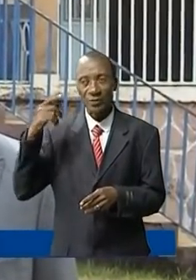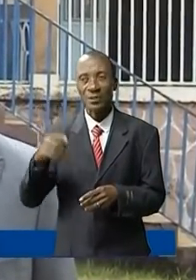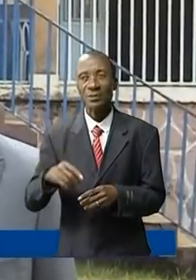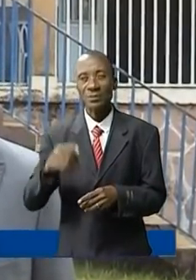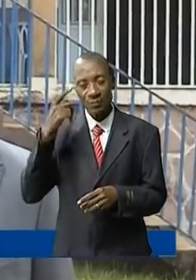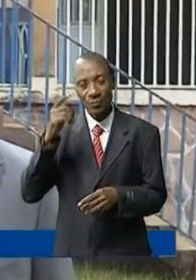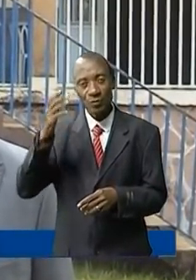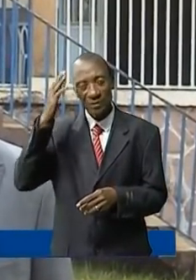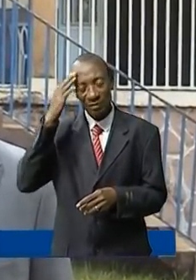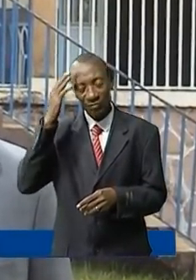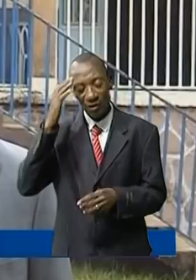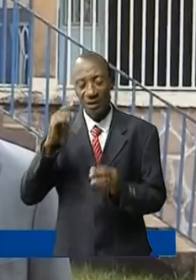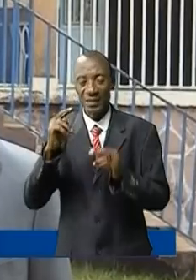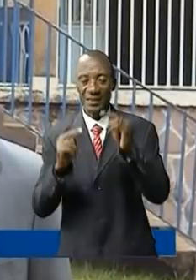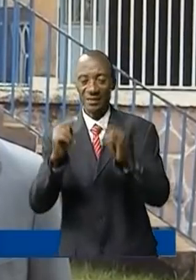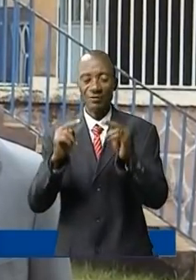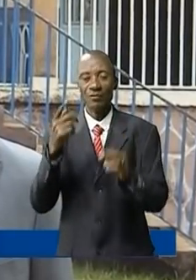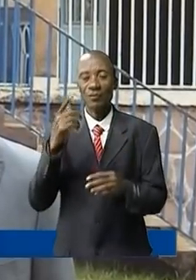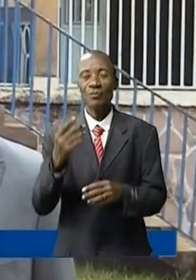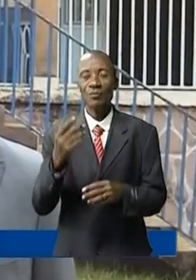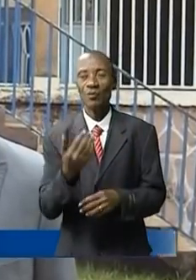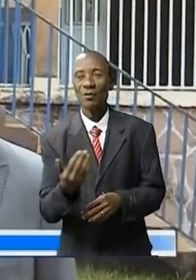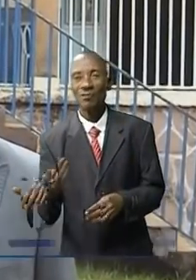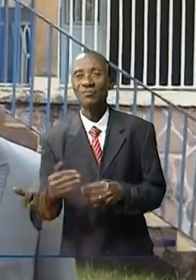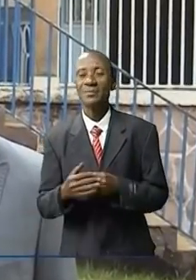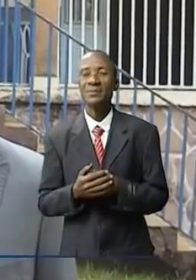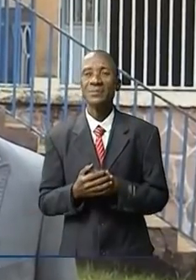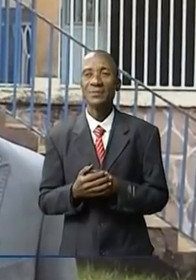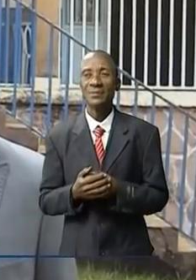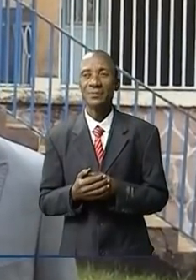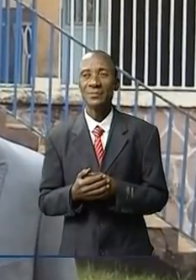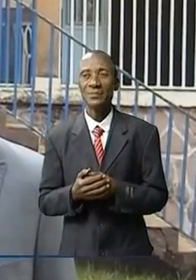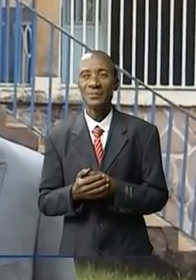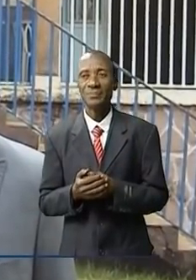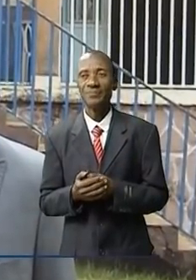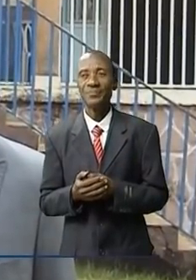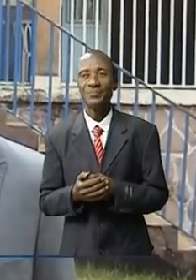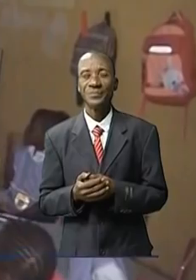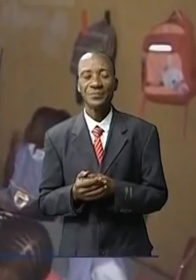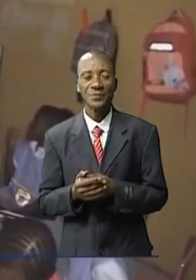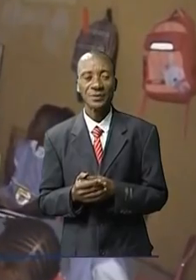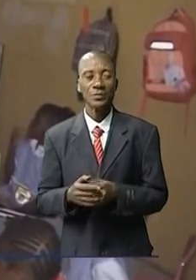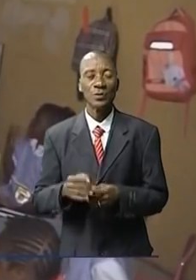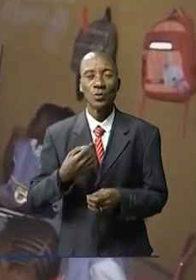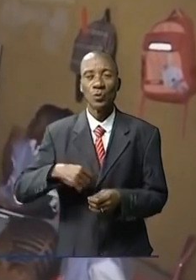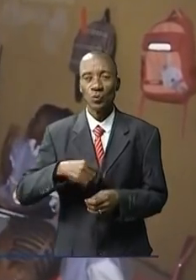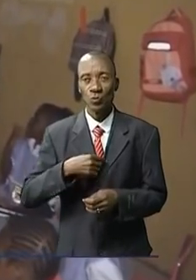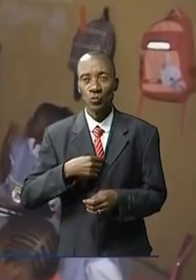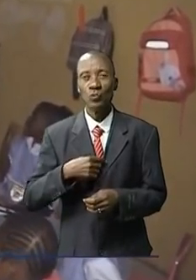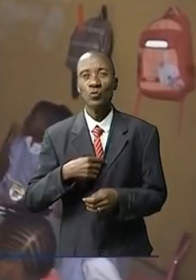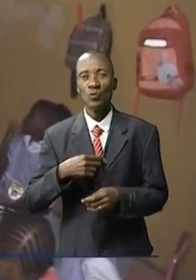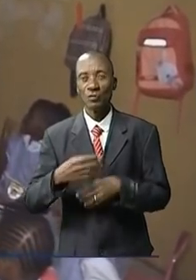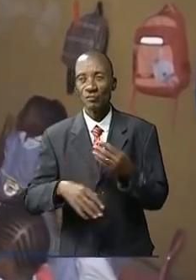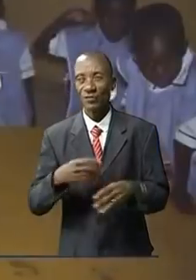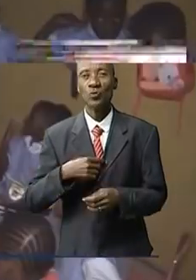d'enfants, les différentes formes d'handicap. Et sur ce, nous mettons sur pied ce qu'on appelle les programmes d'enseignement